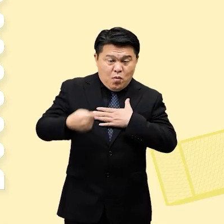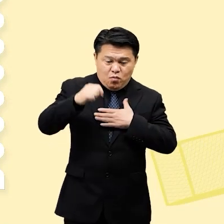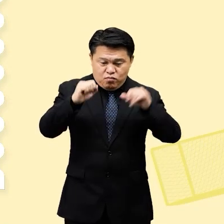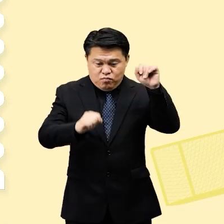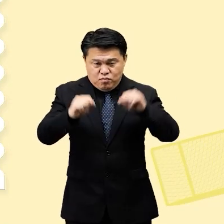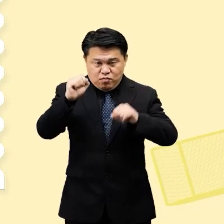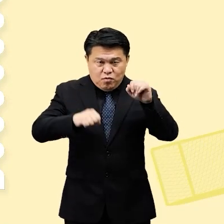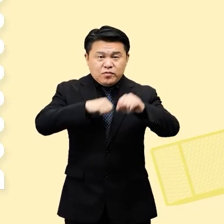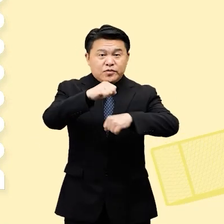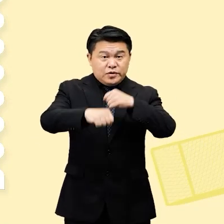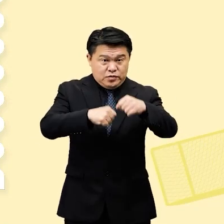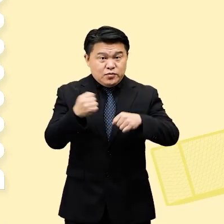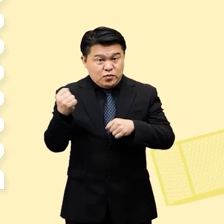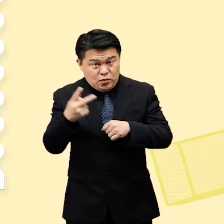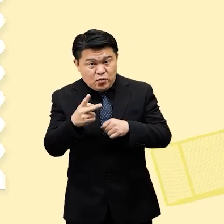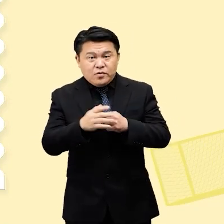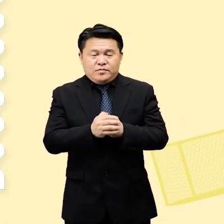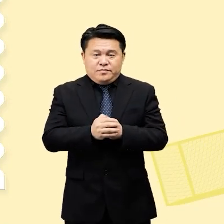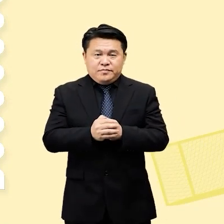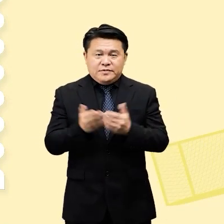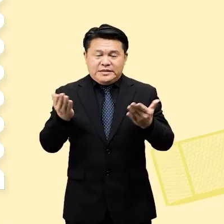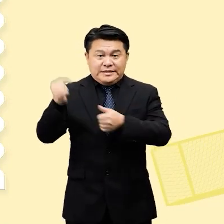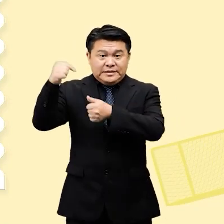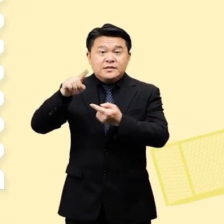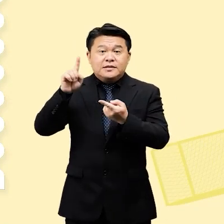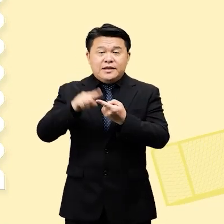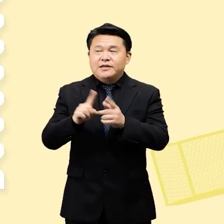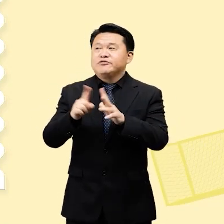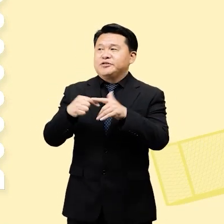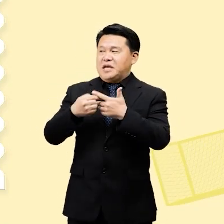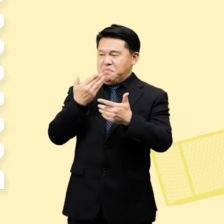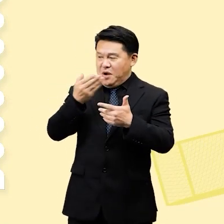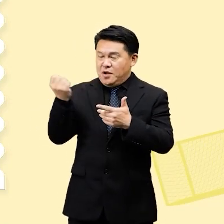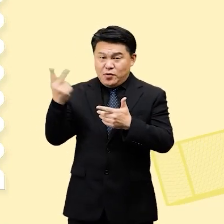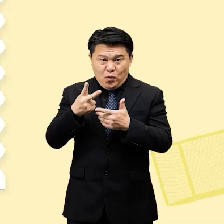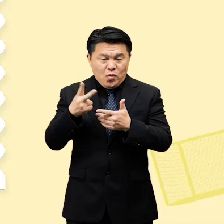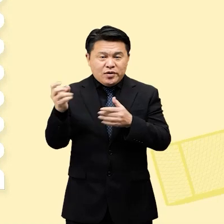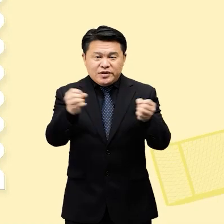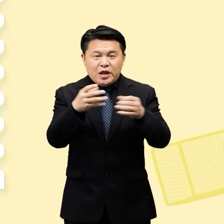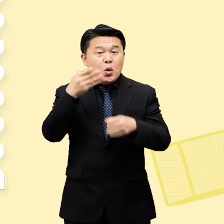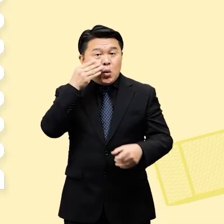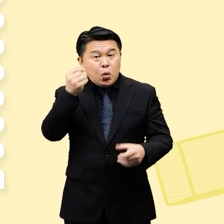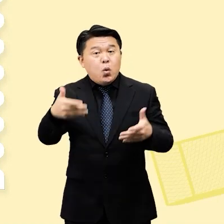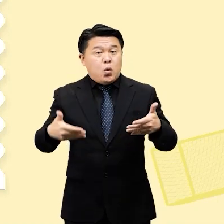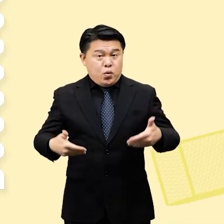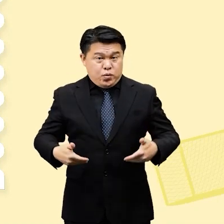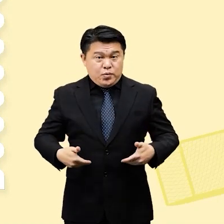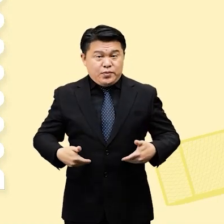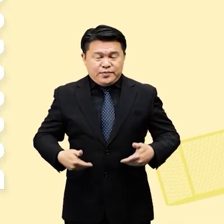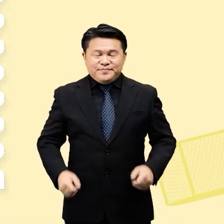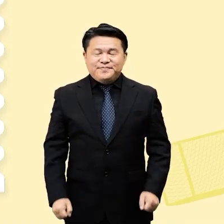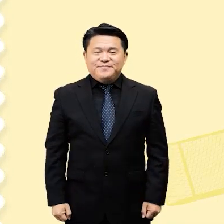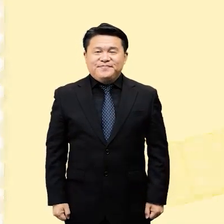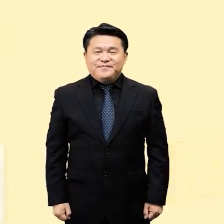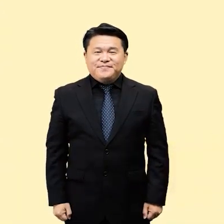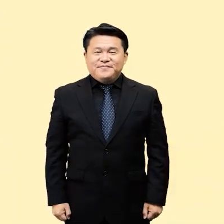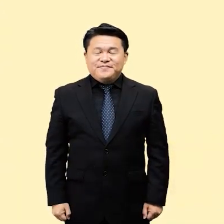위한 신체적 제약이 없고 직무 지시에 대한 이해와 의사소통이 원활해야 합니다.